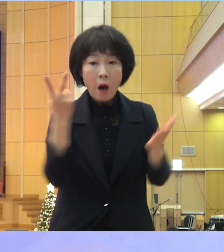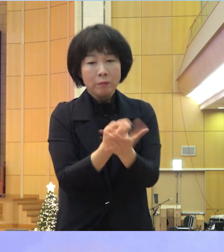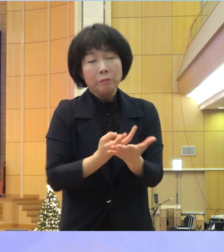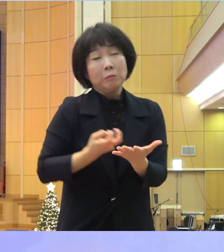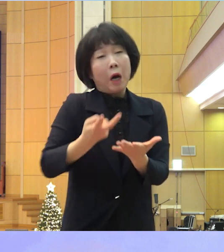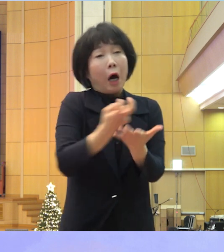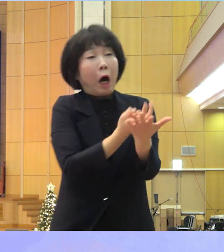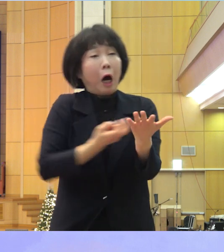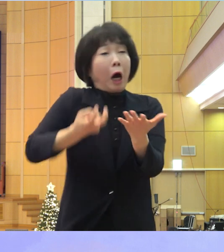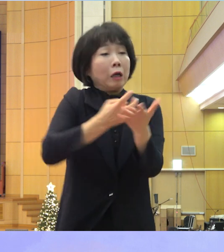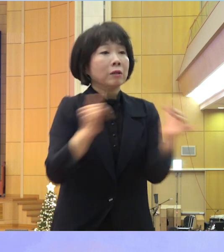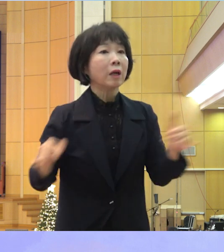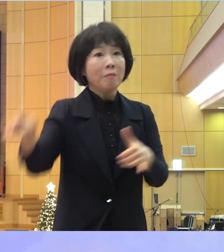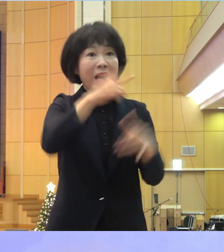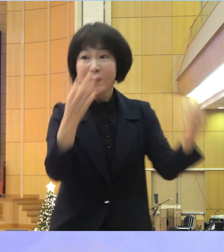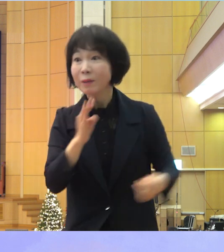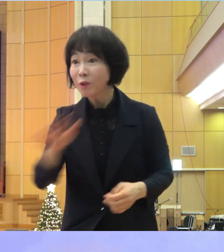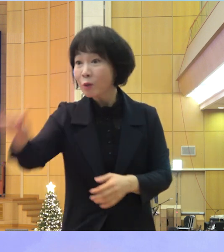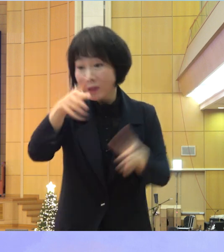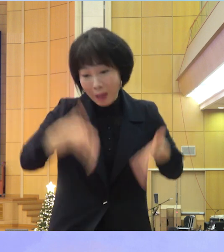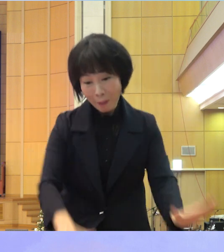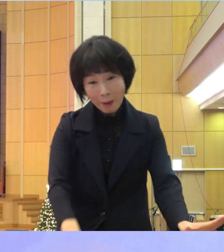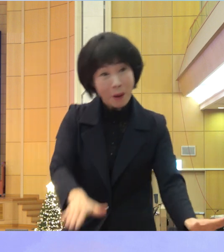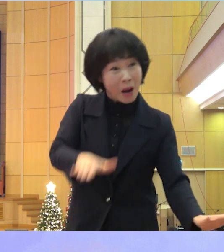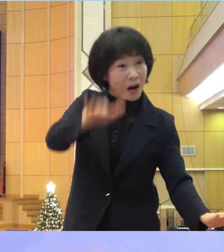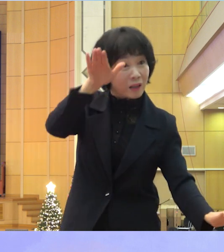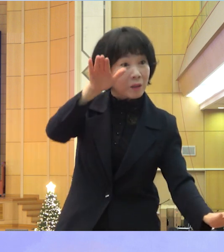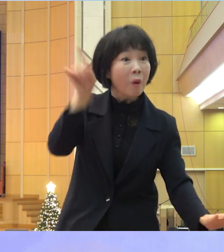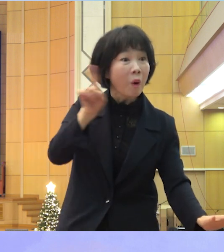여러분 한평생 살면서요,